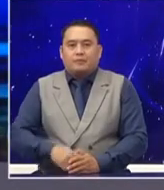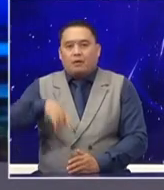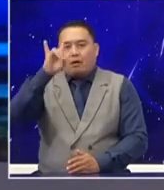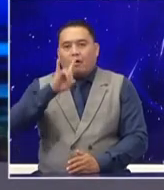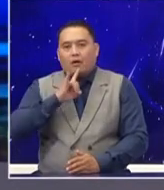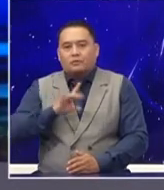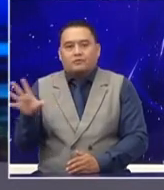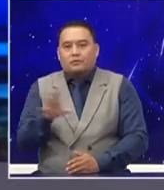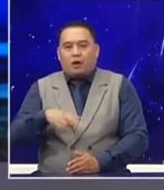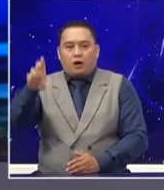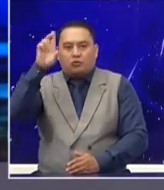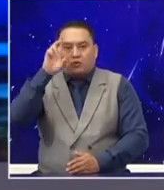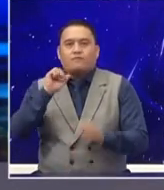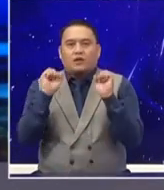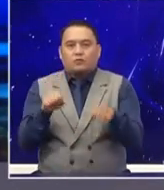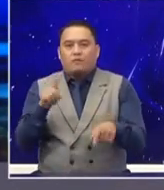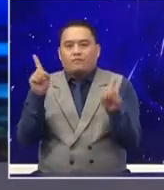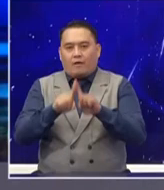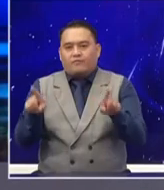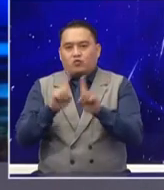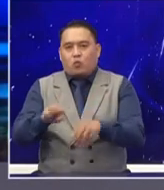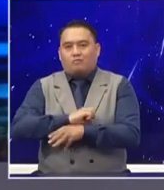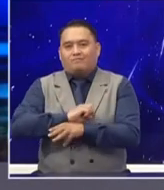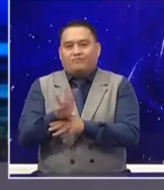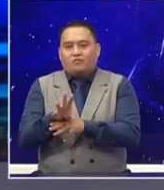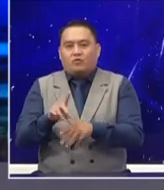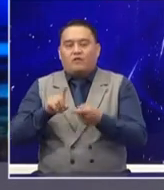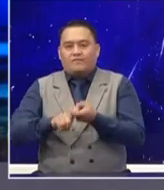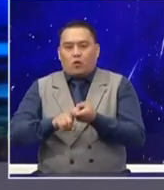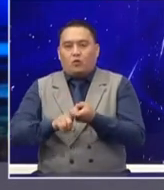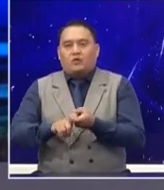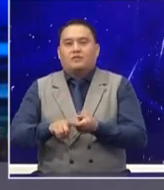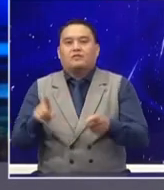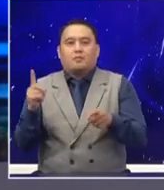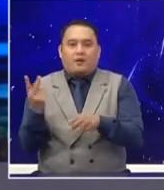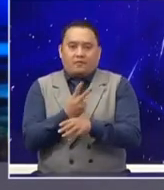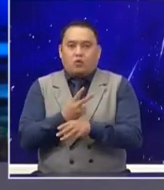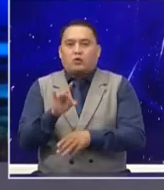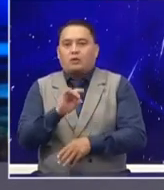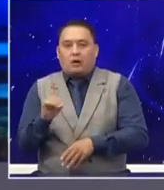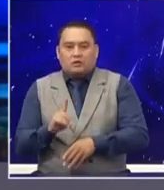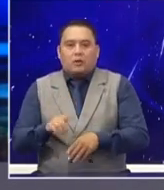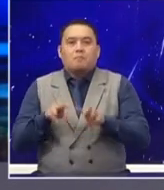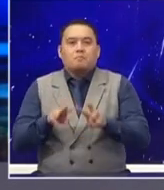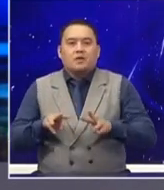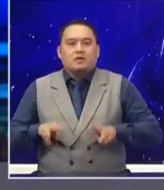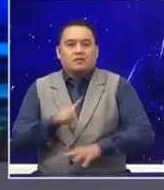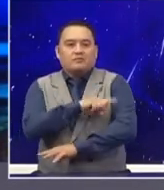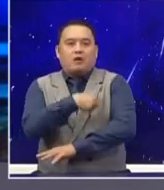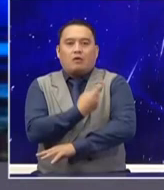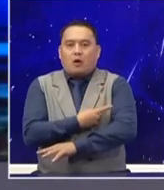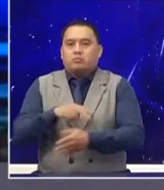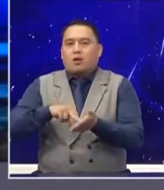Казахстан, как и все страны, готовится к возможной второй волне подъема заболеваемости коронавирусной инфекции. По данным Министерства